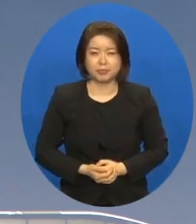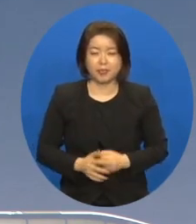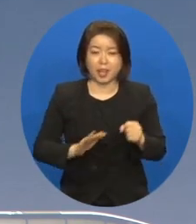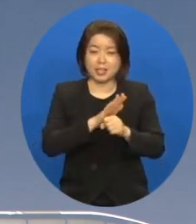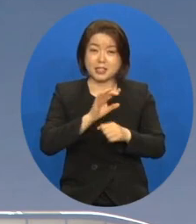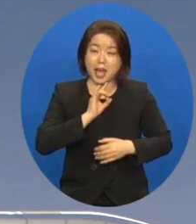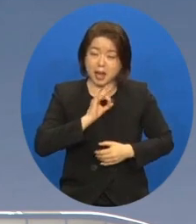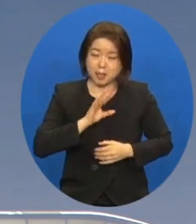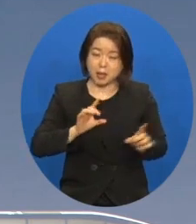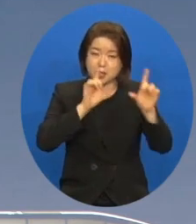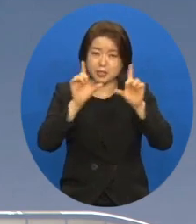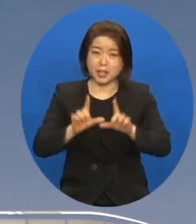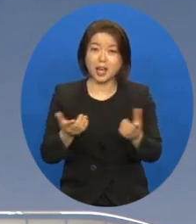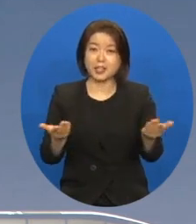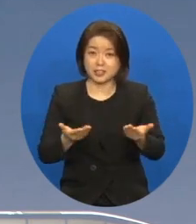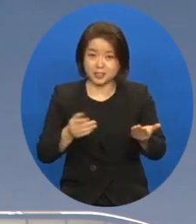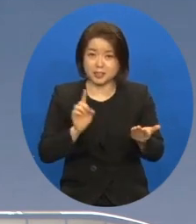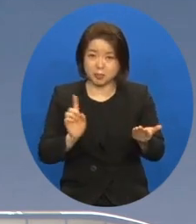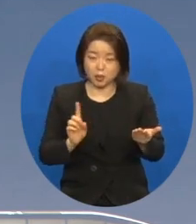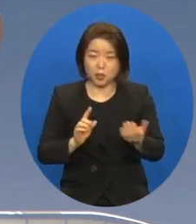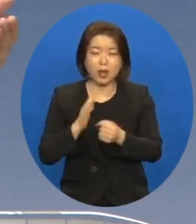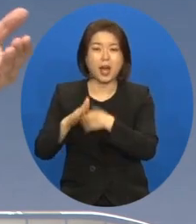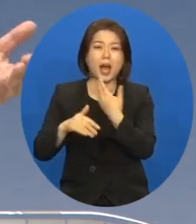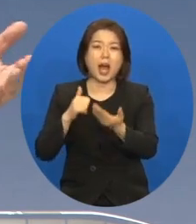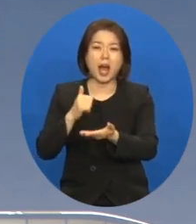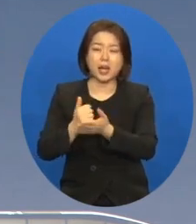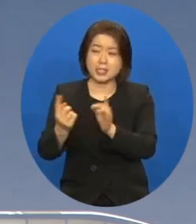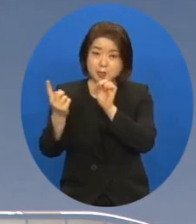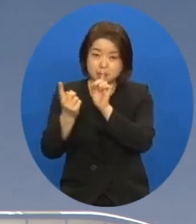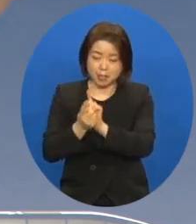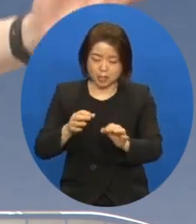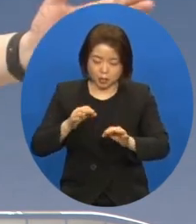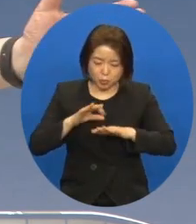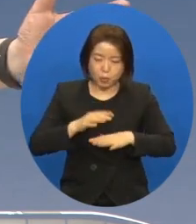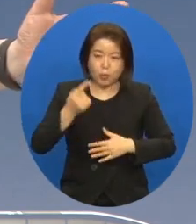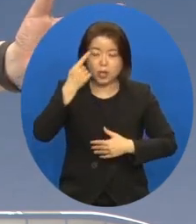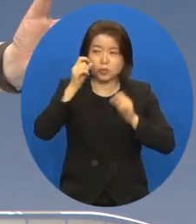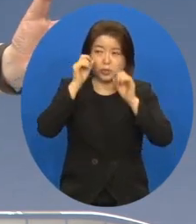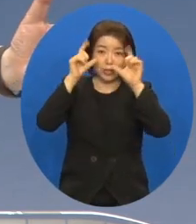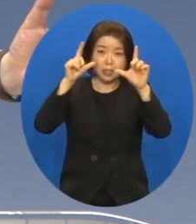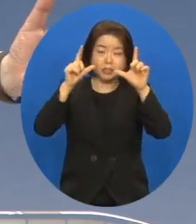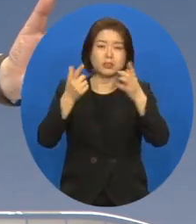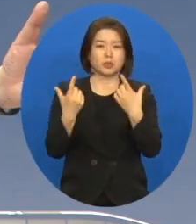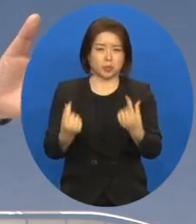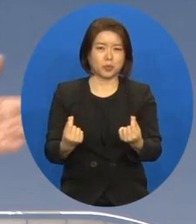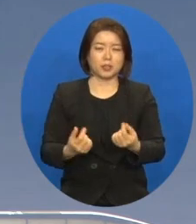사랑만 하며 사는 것은요, 하나님을 만나는 놀라운 눈이 뜨이는 거예요.